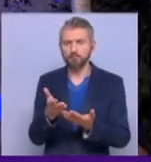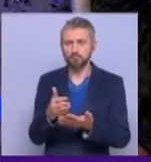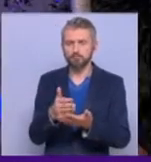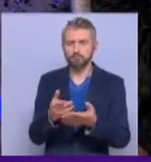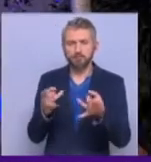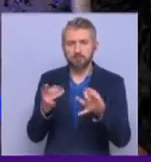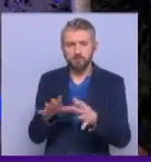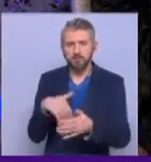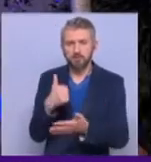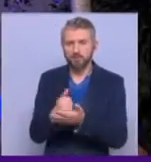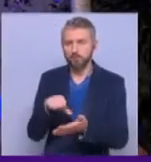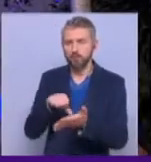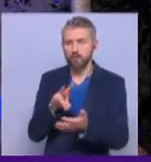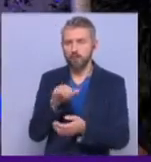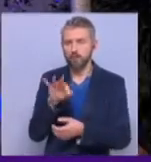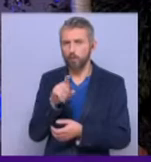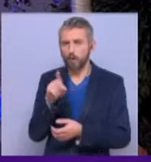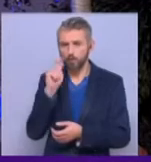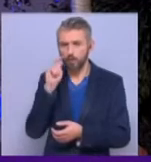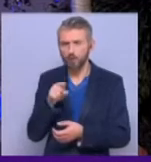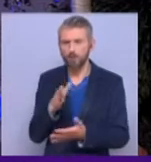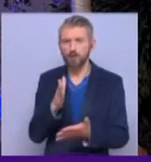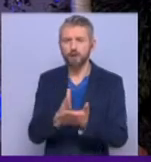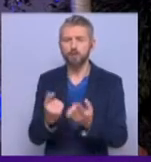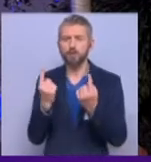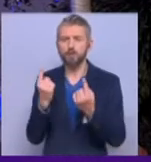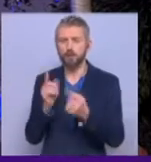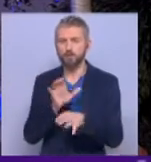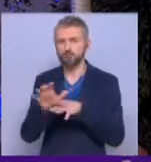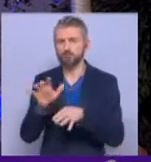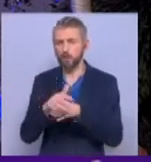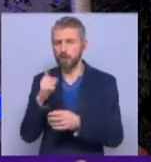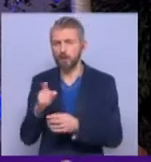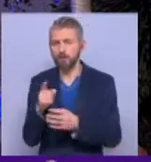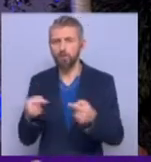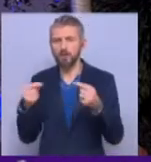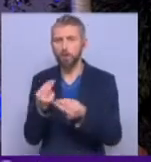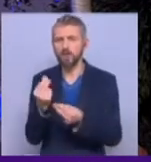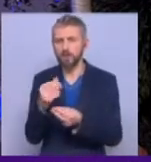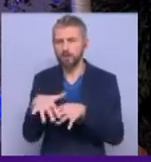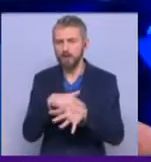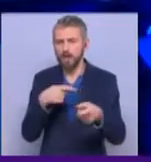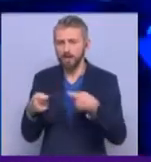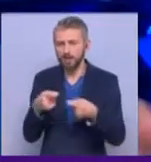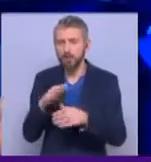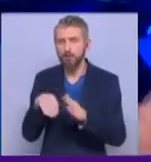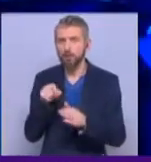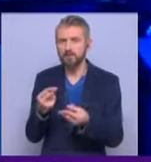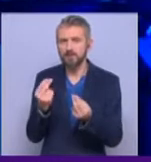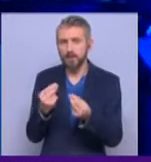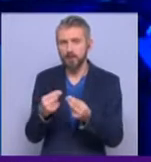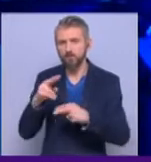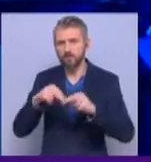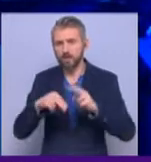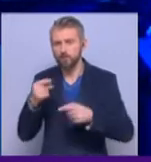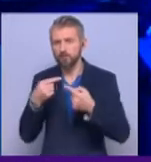по-простому, виступає все одно НАК «Нафтогаз України». Він є крупнішим імпортером газу, він определяє ціни на ринки. Під ці ціни вистраюються навіть независимі трейдери, які